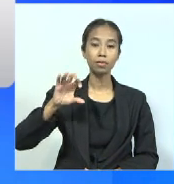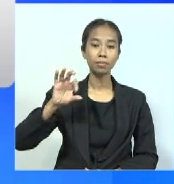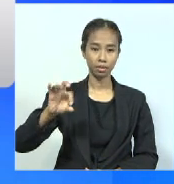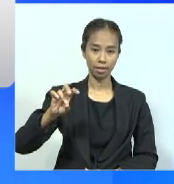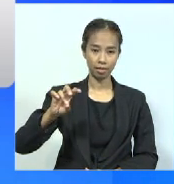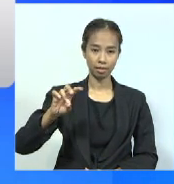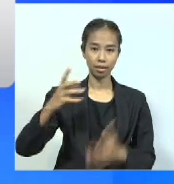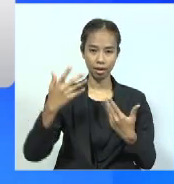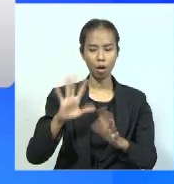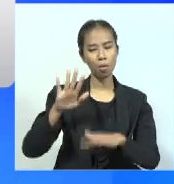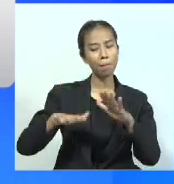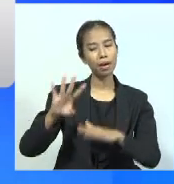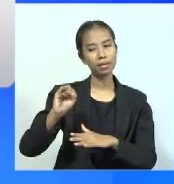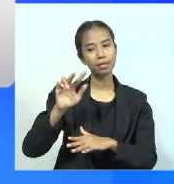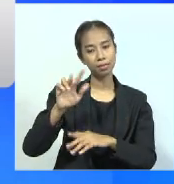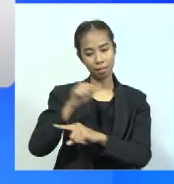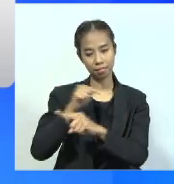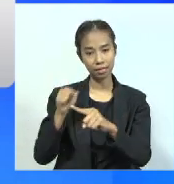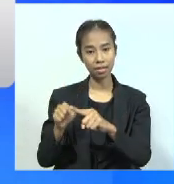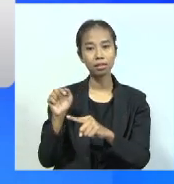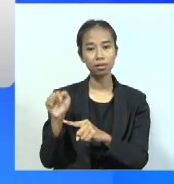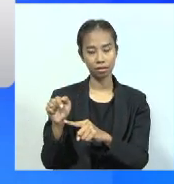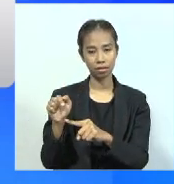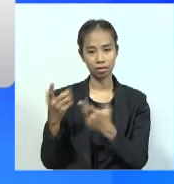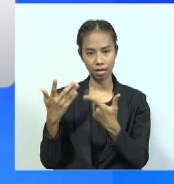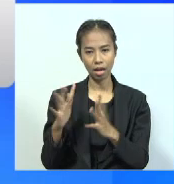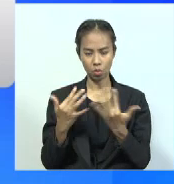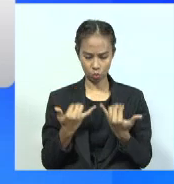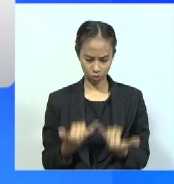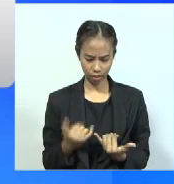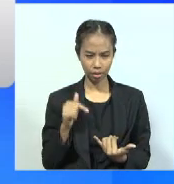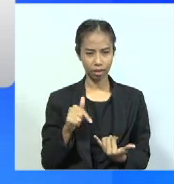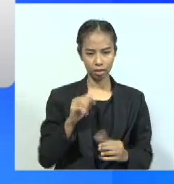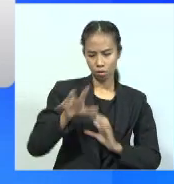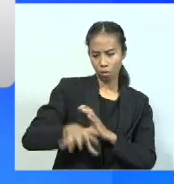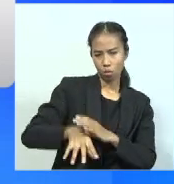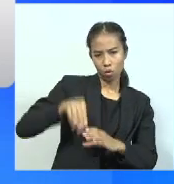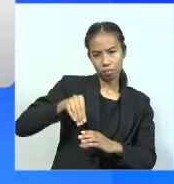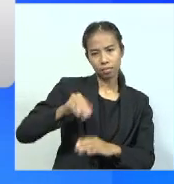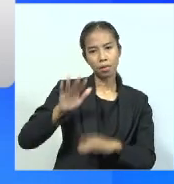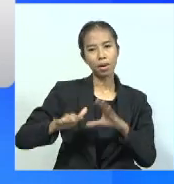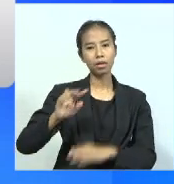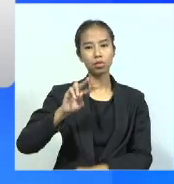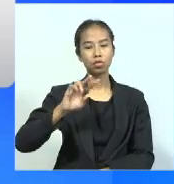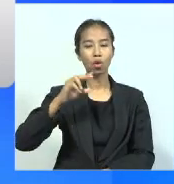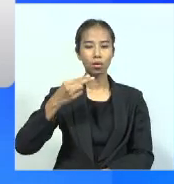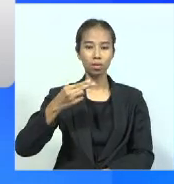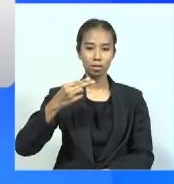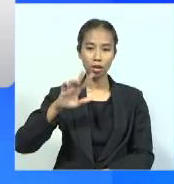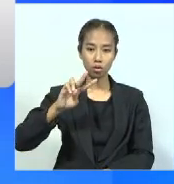44,797 คนหรือร้อยละ43ของยอดที่ต้องการเป็นผลให้มีผู้ที่ต้องจับสลาก